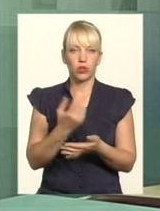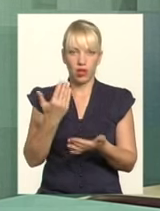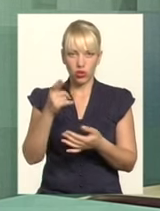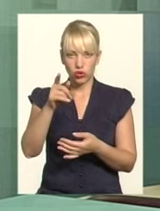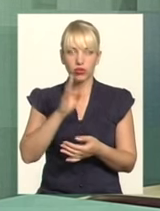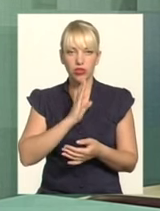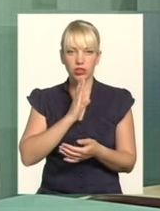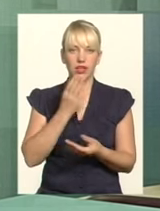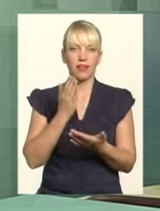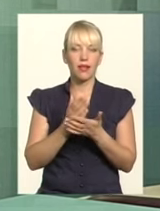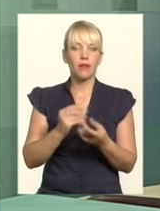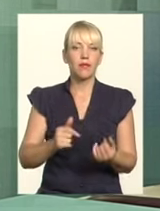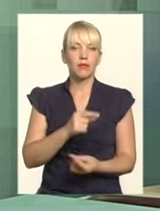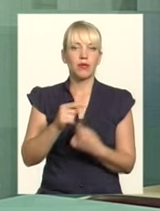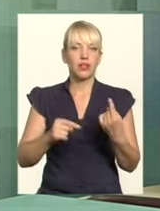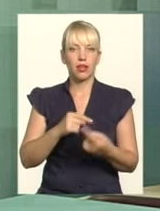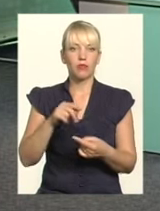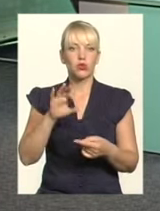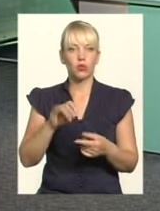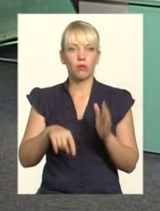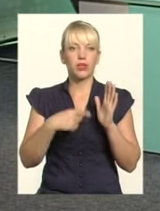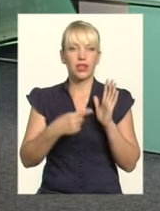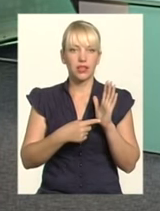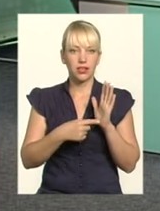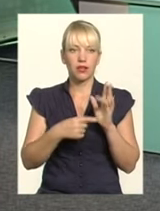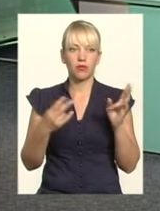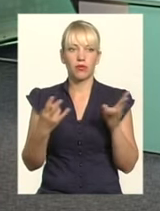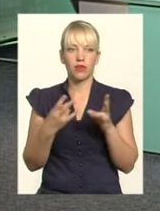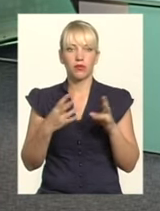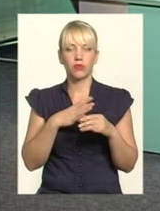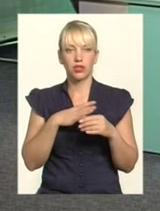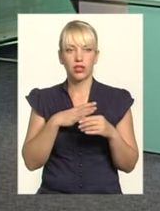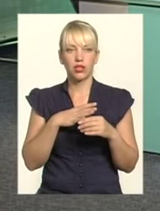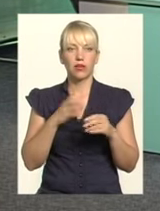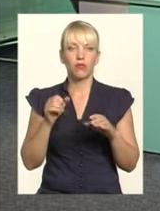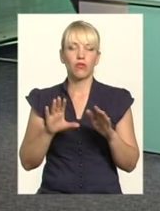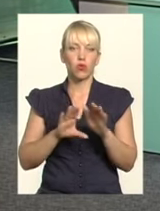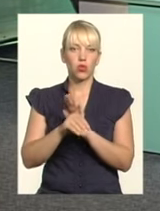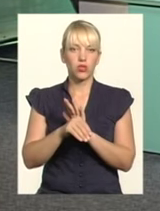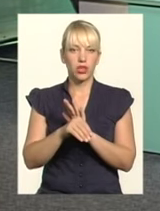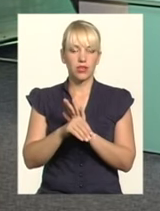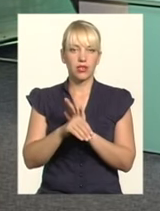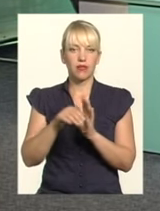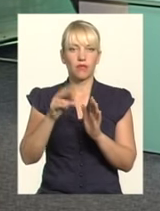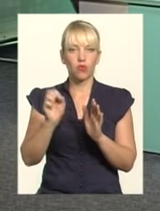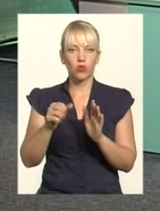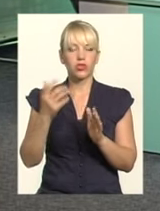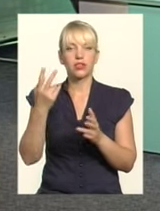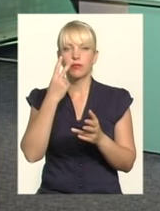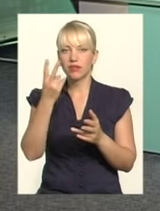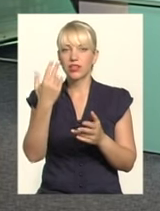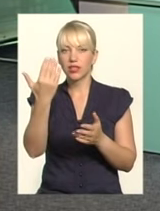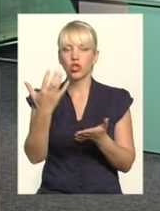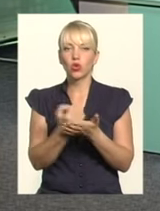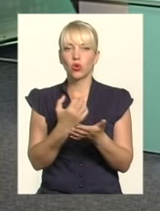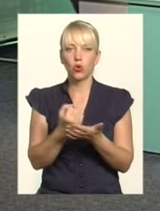діяльності, значить, питань нема. Тож, якщо можуть включатися, теж береться її доходи, доводиться